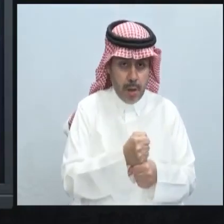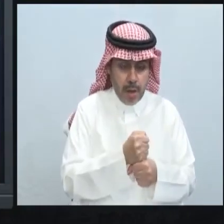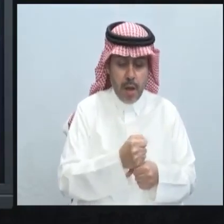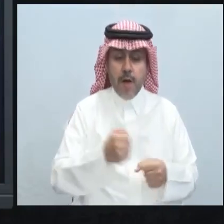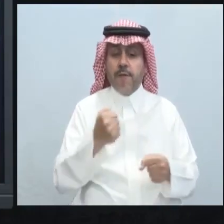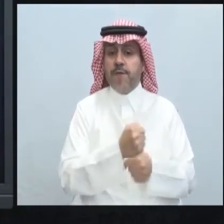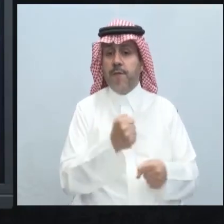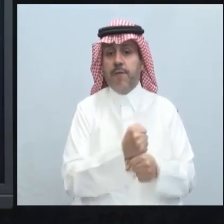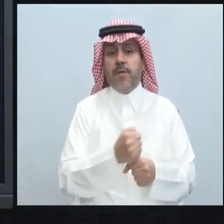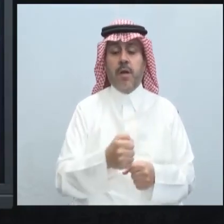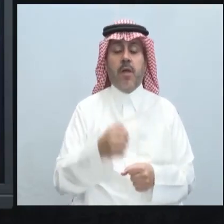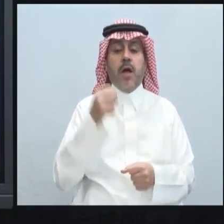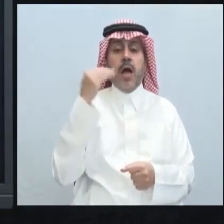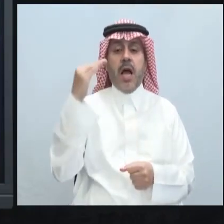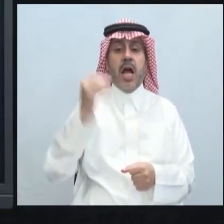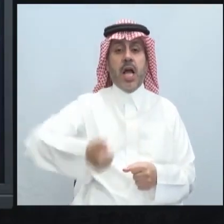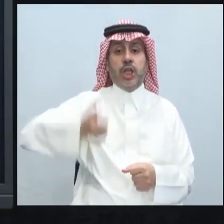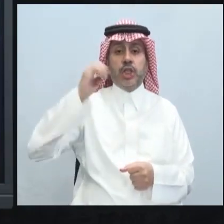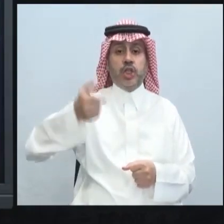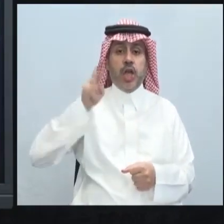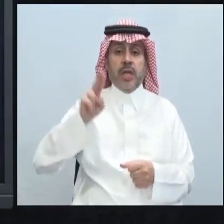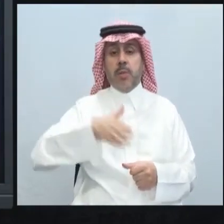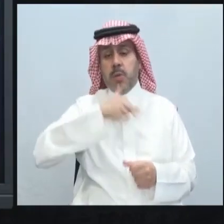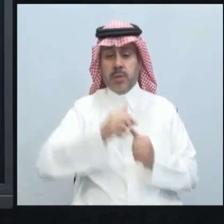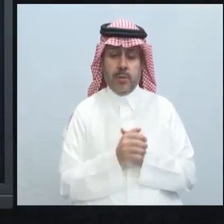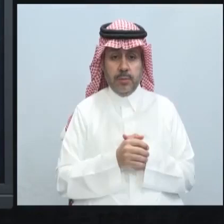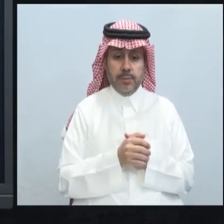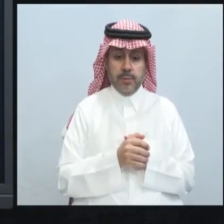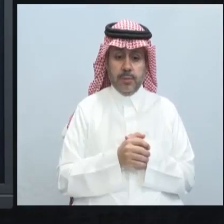المراجعه والتحضير للدرس